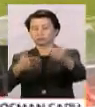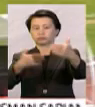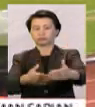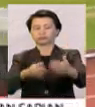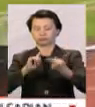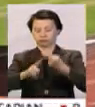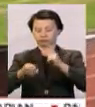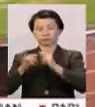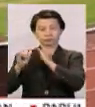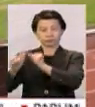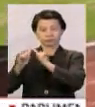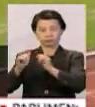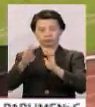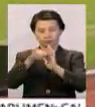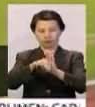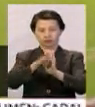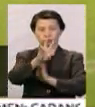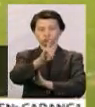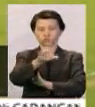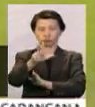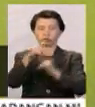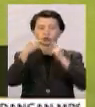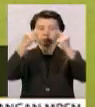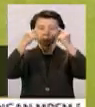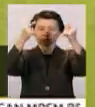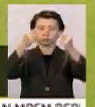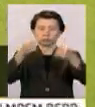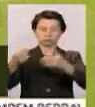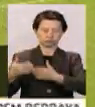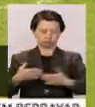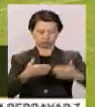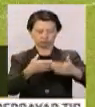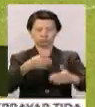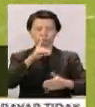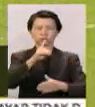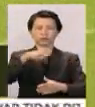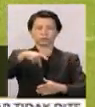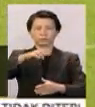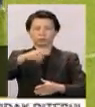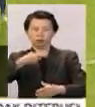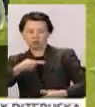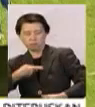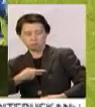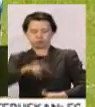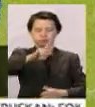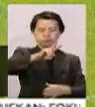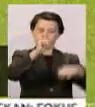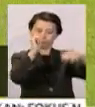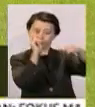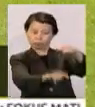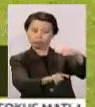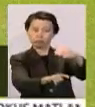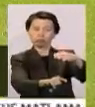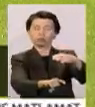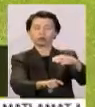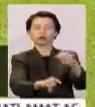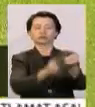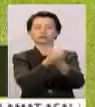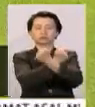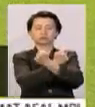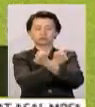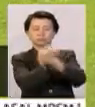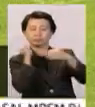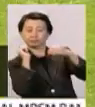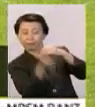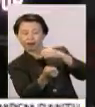oleh rakan sepasukan pada minit ke-73 berjaya disambut Di Paula dan terus merembat menewaskan penjaga gol Felcra FC untuk